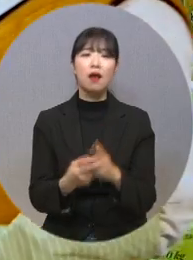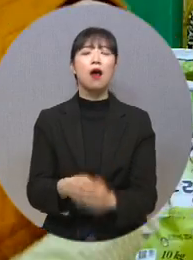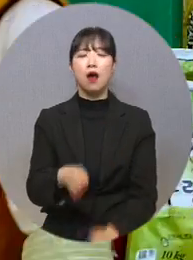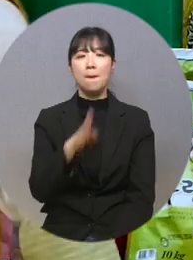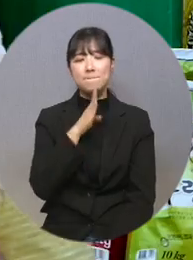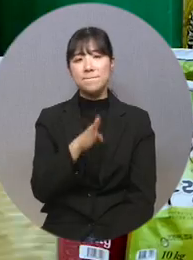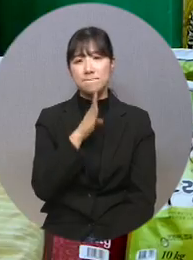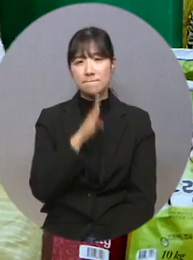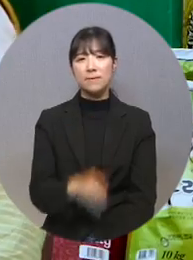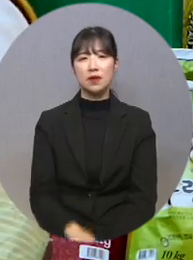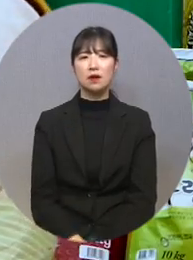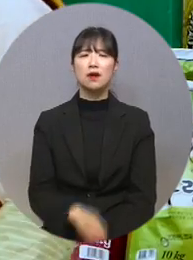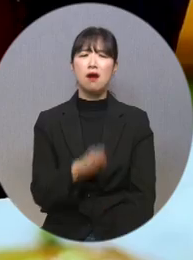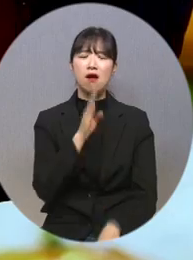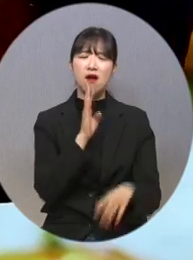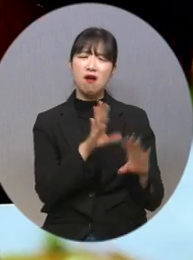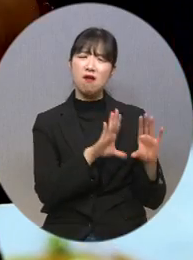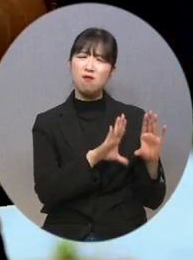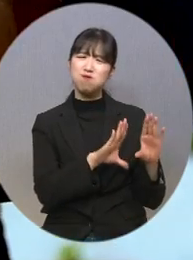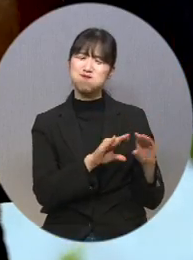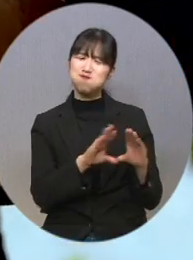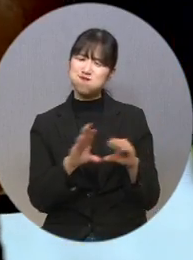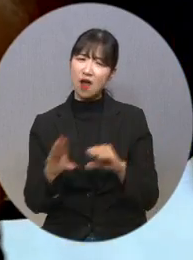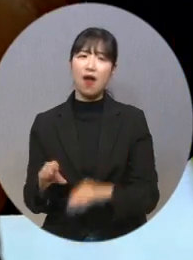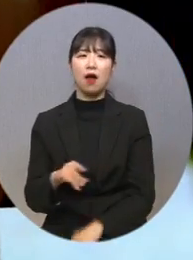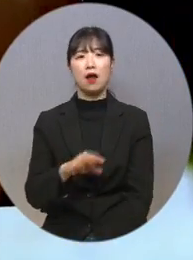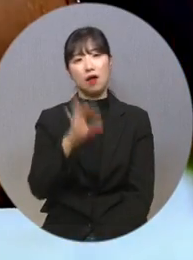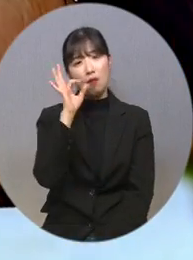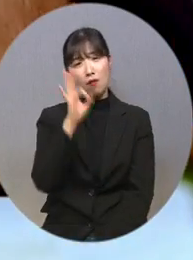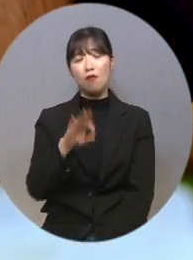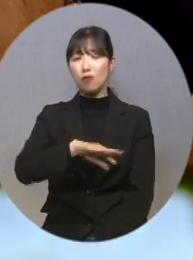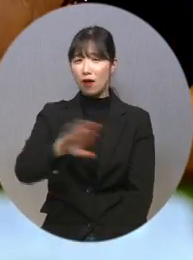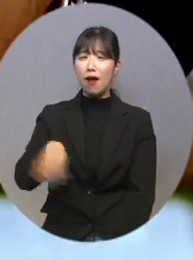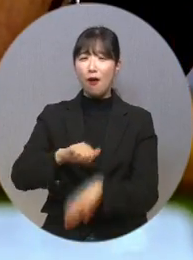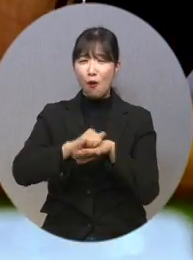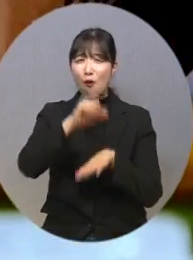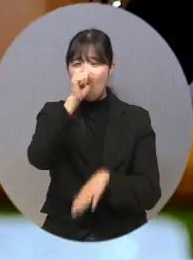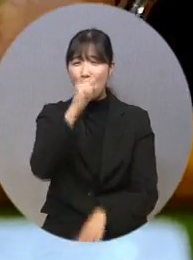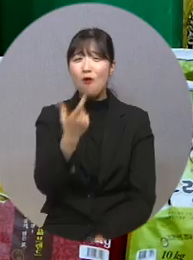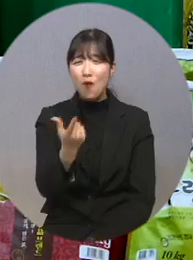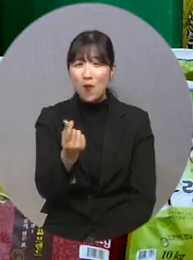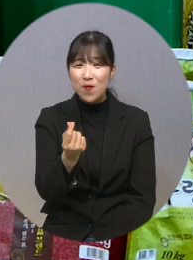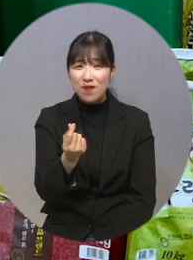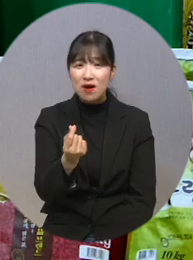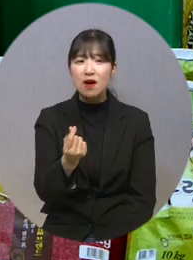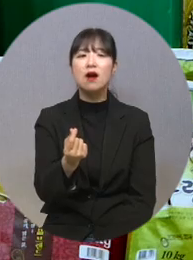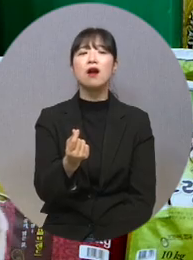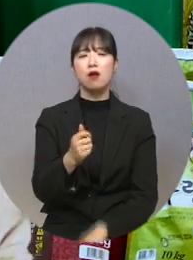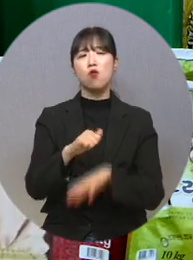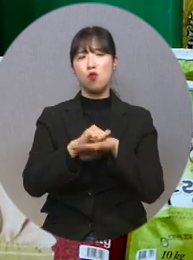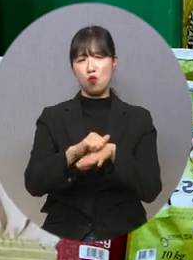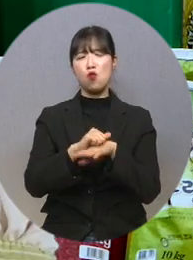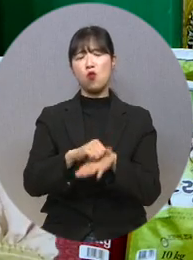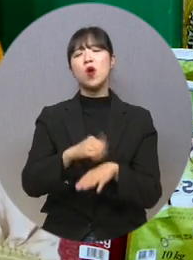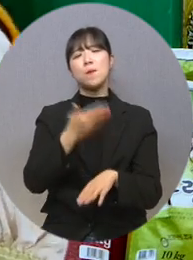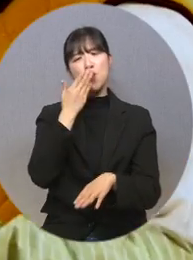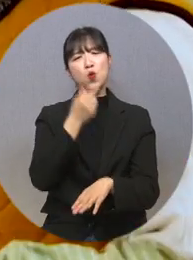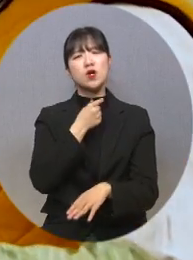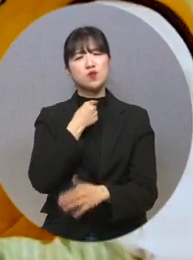뭐냐면은, 고기 육즙이 부드러워. 다들 알겠지만, 다들 고기 좋아하시잖아요. 인생이 다 고기서 오긴데, 아, 돈 벌어서 고기 먹으려고 돈 벌